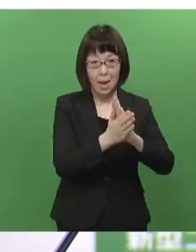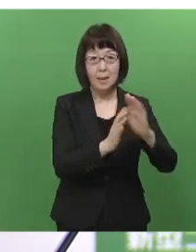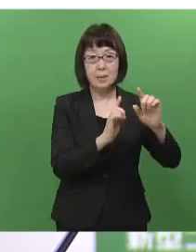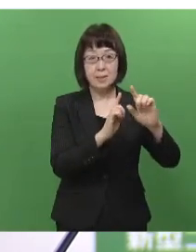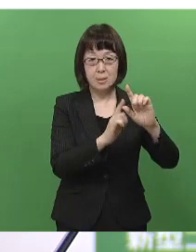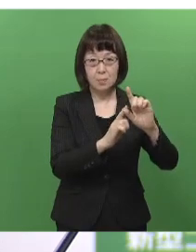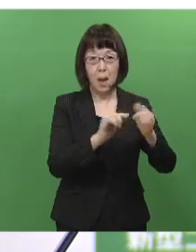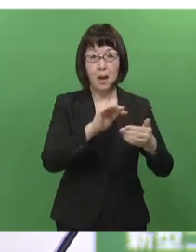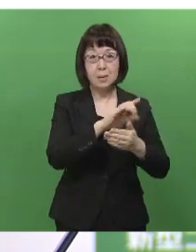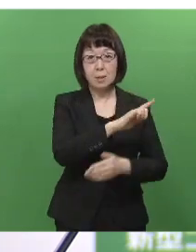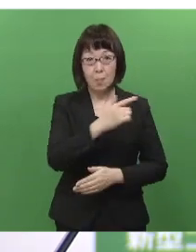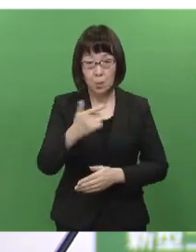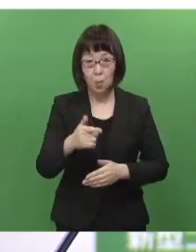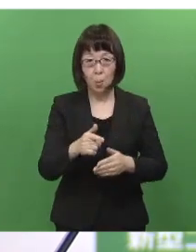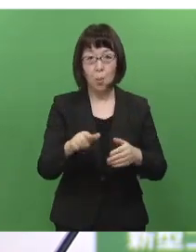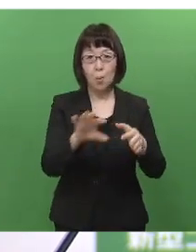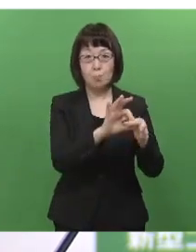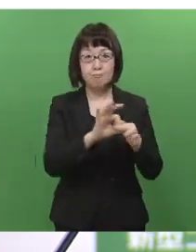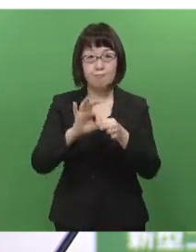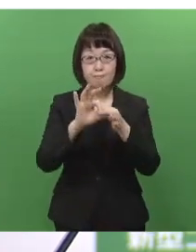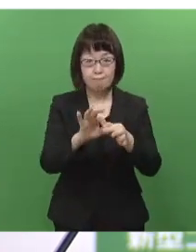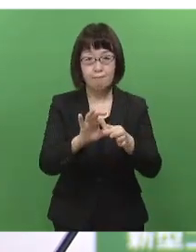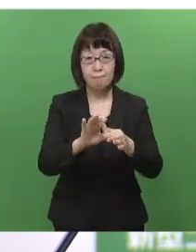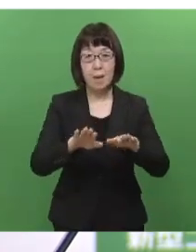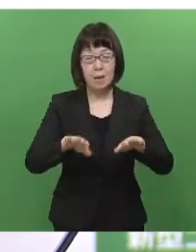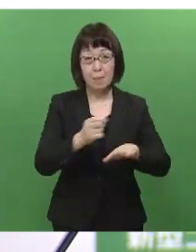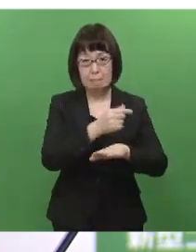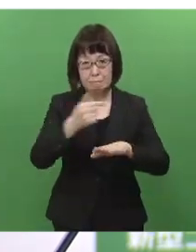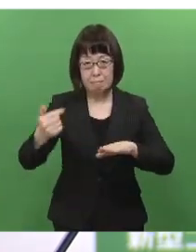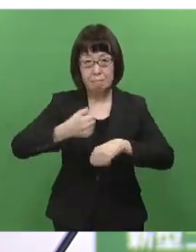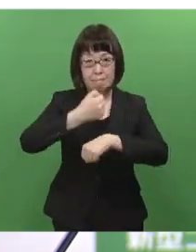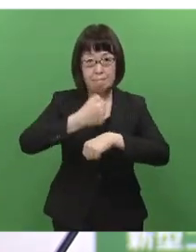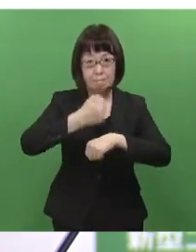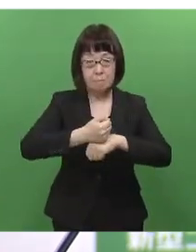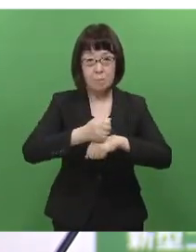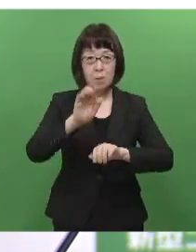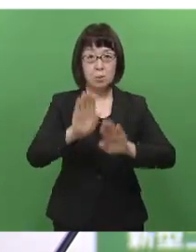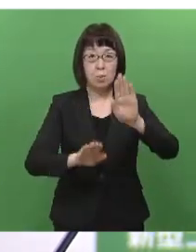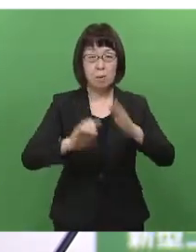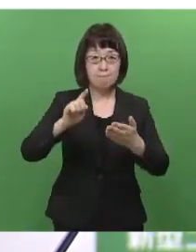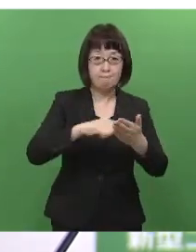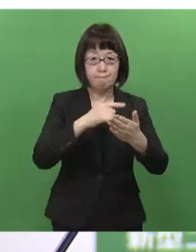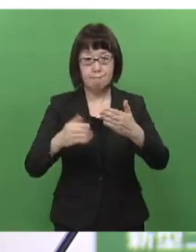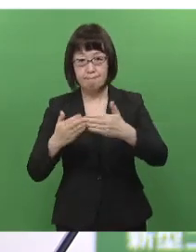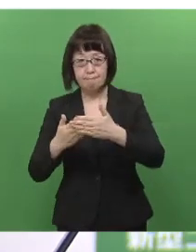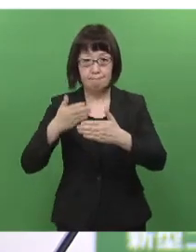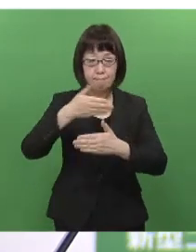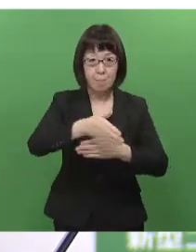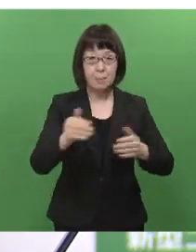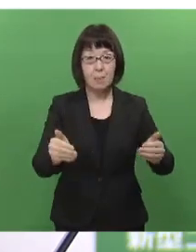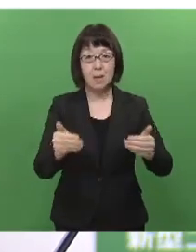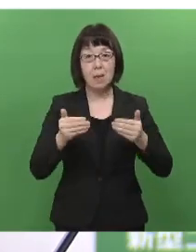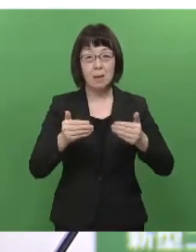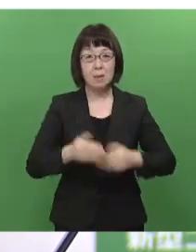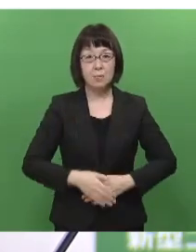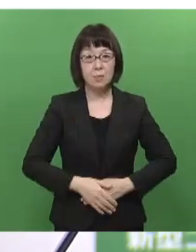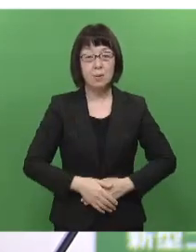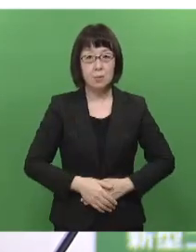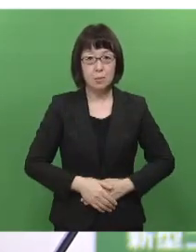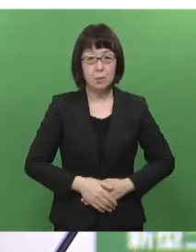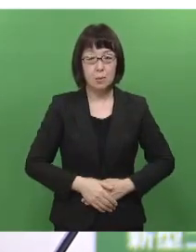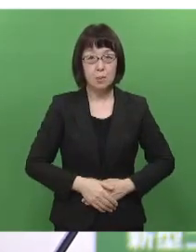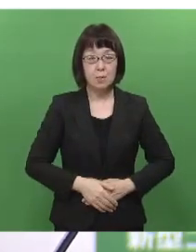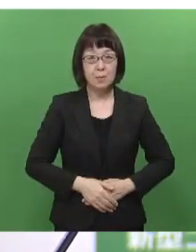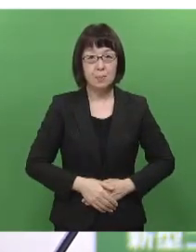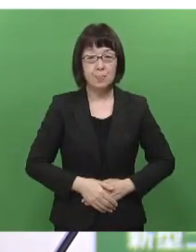協力を図りながらこの難局を乗り越えていかなければなりません。そこでそ